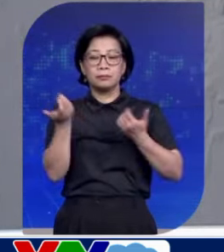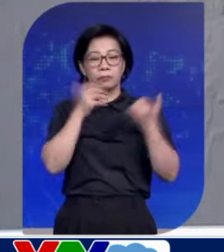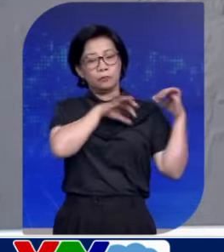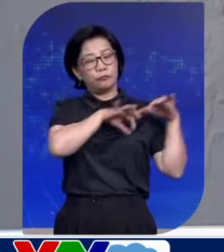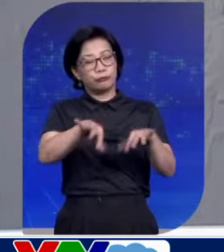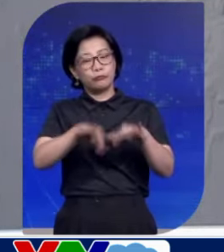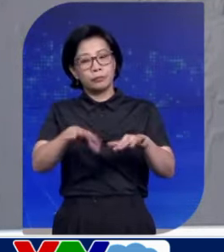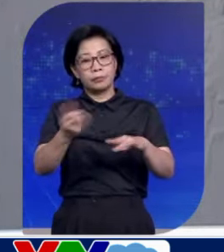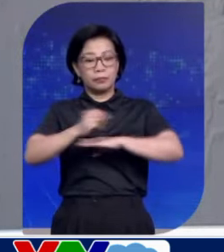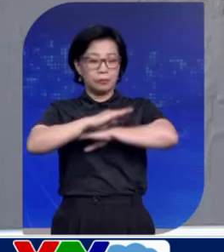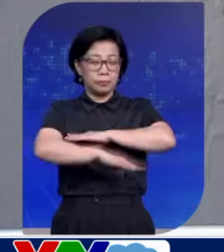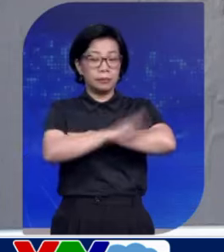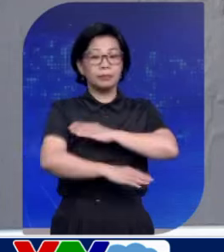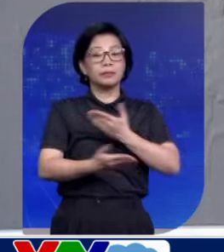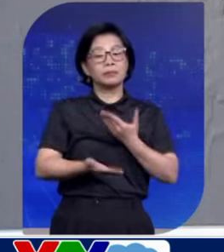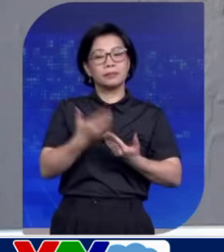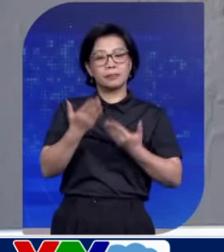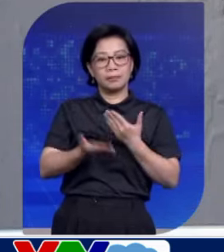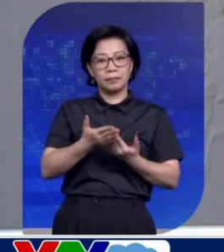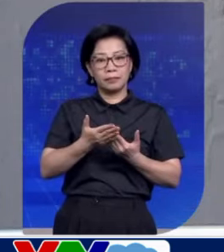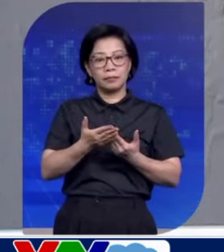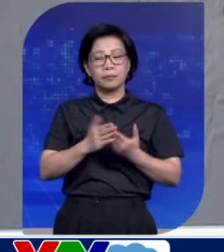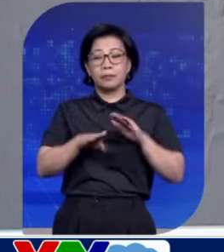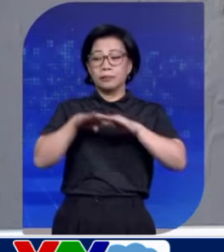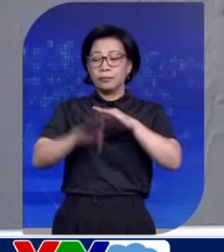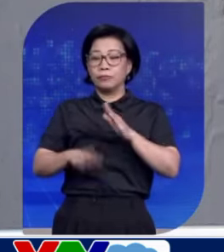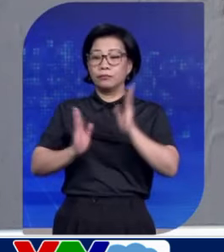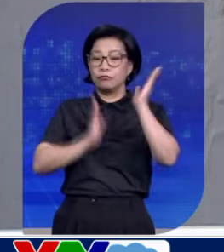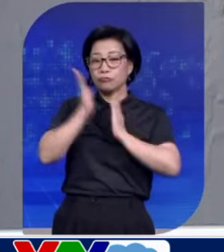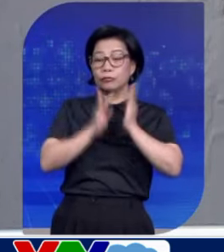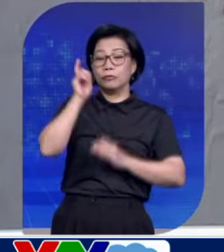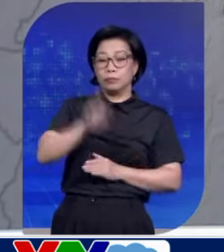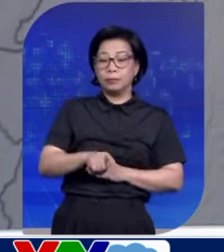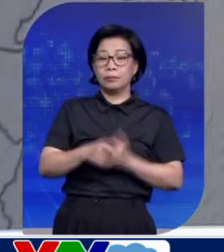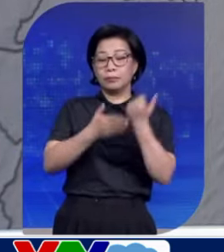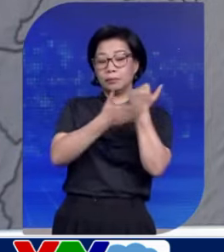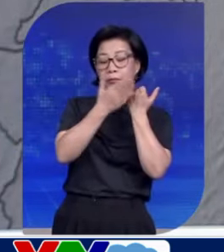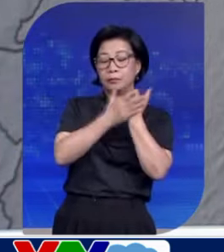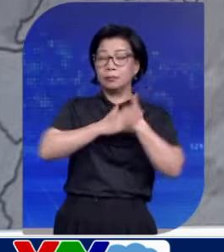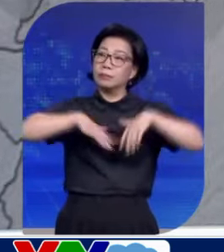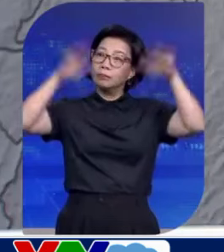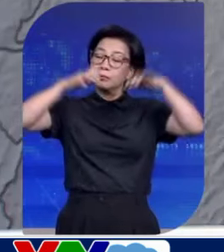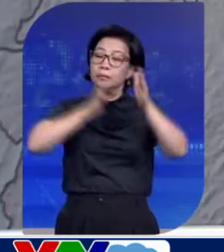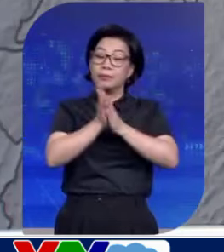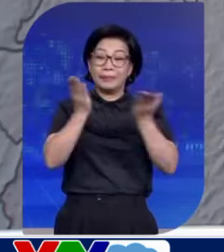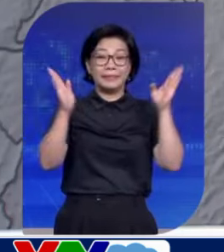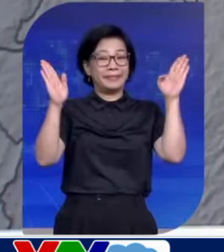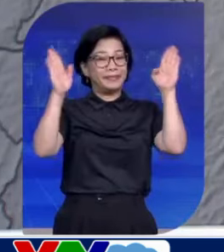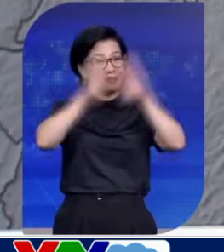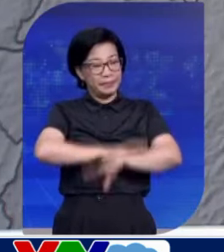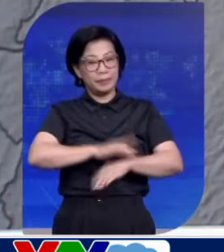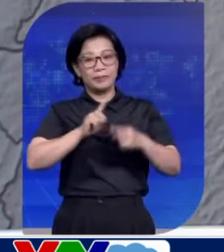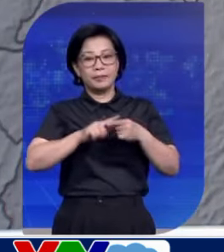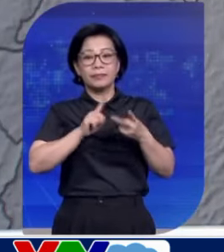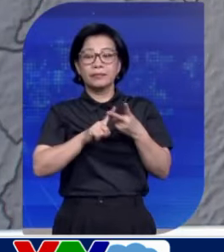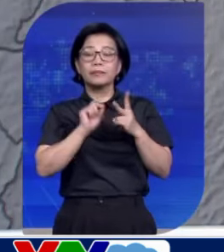và sạt lở đất ở vùng núi, ngập úng ở các vùng trũng thấp, khu đô thị. Với Bắc Bộ thì mưa dông sẽ diễn ra nốt trong đêm nay, vùng mưa tập